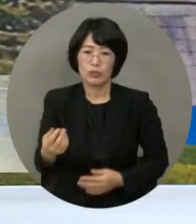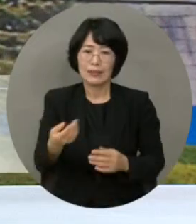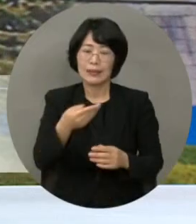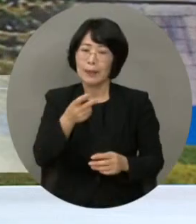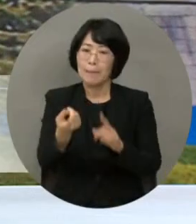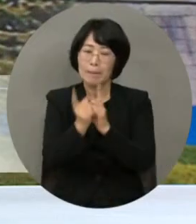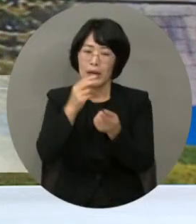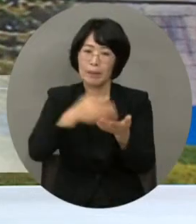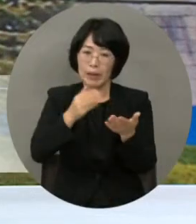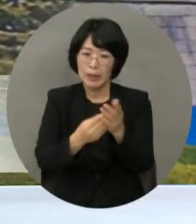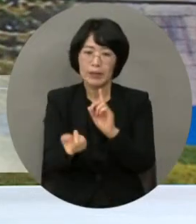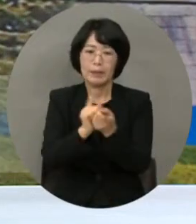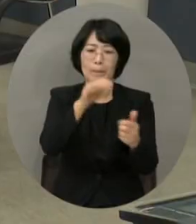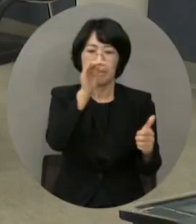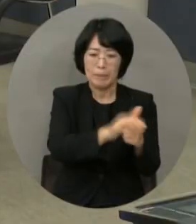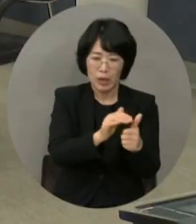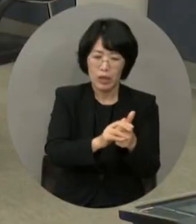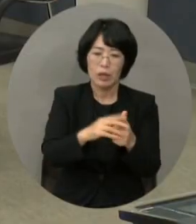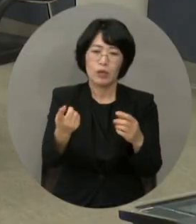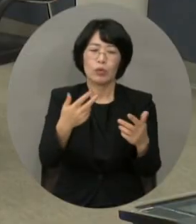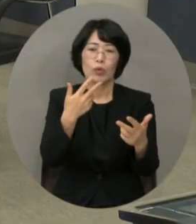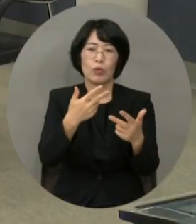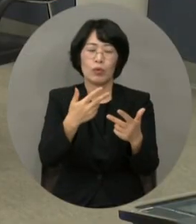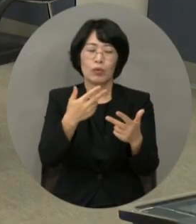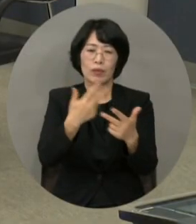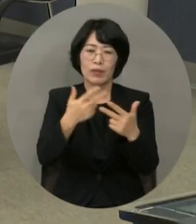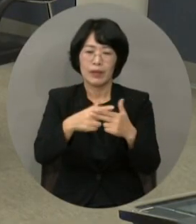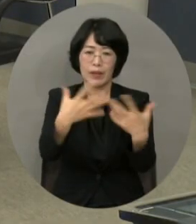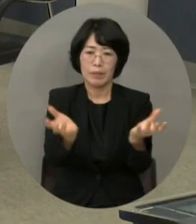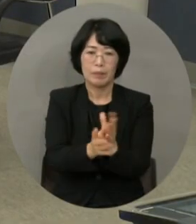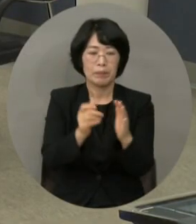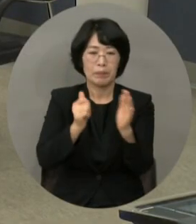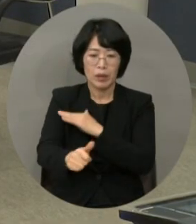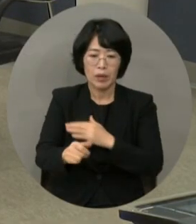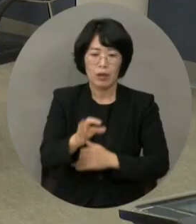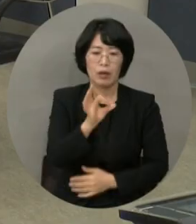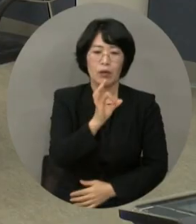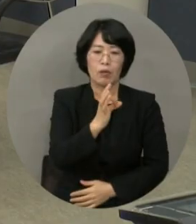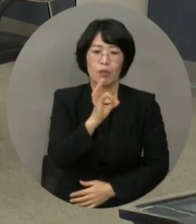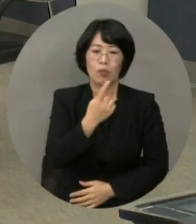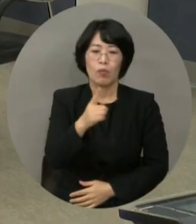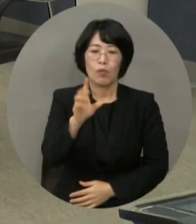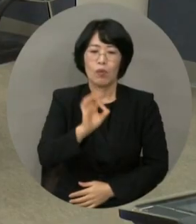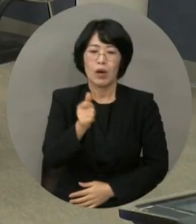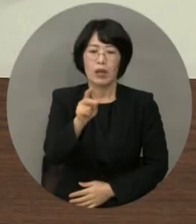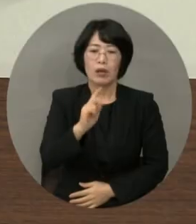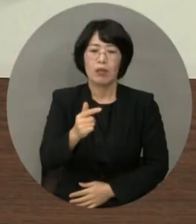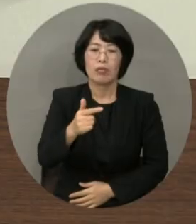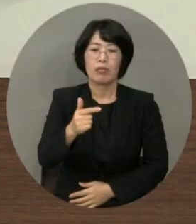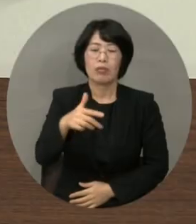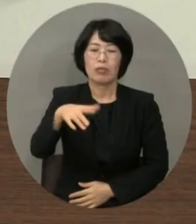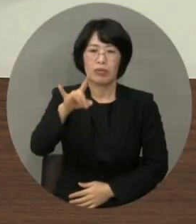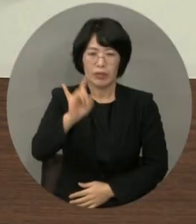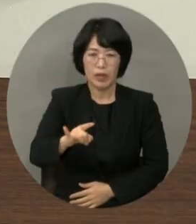22개 시군 기초의회 원내대표 협의 회장으로는 왕윤재 원내 대표가 임명됐습니다